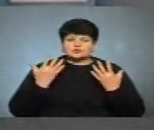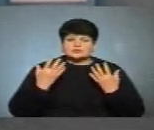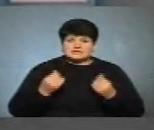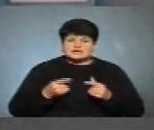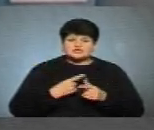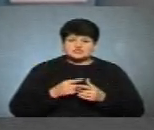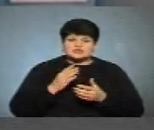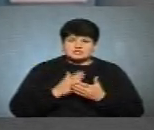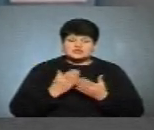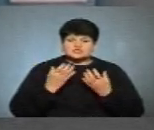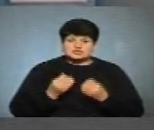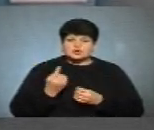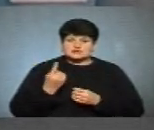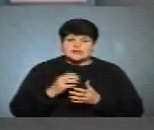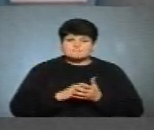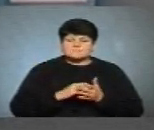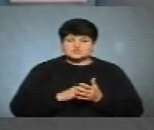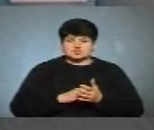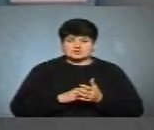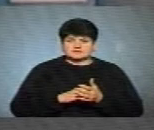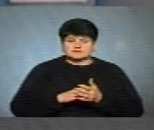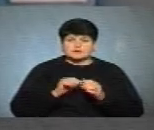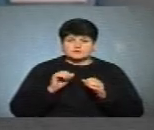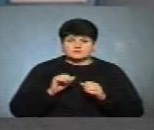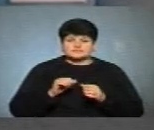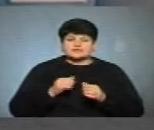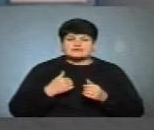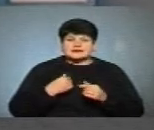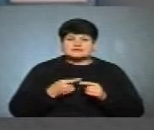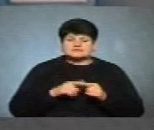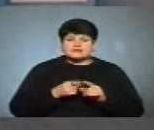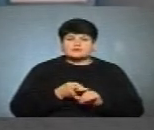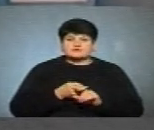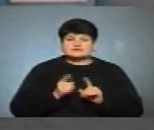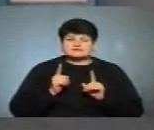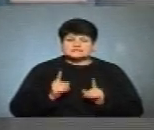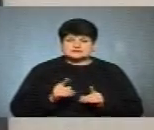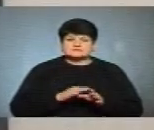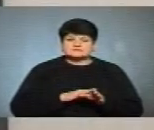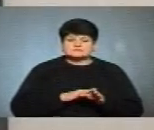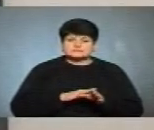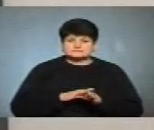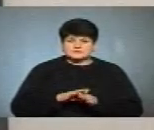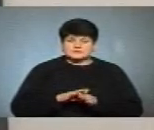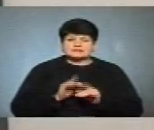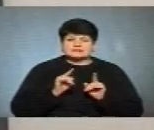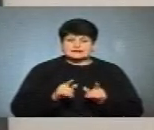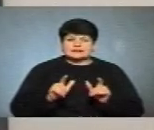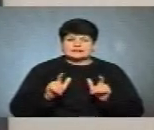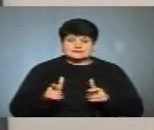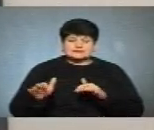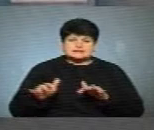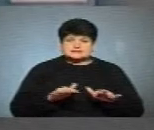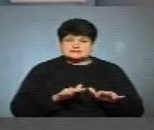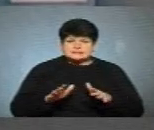Чи є ще одна причина, можливо, неочевидна для нас? Я це пов'язую тільки з дотриманням тих карантинних